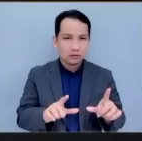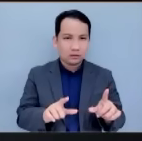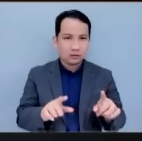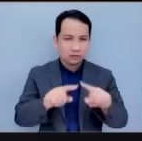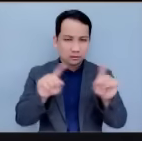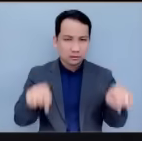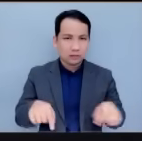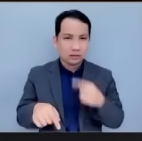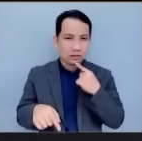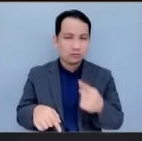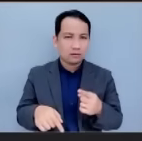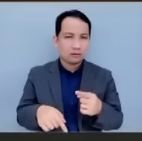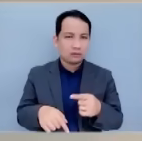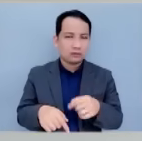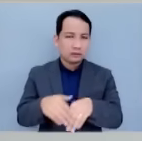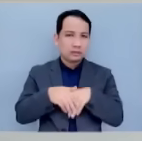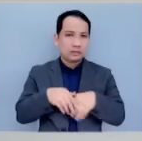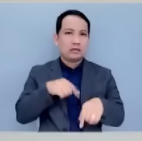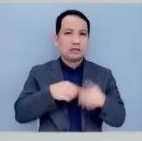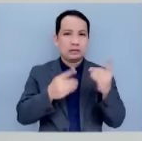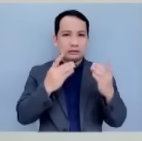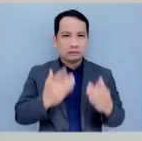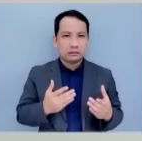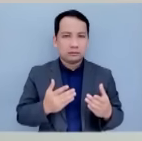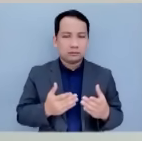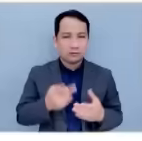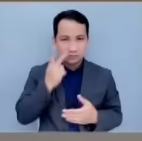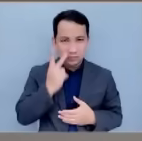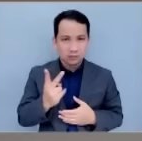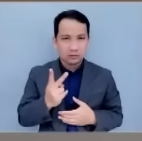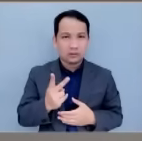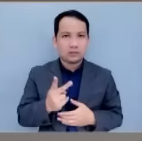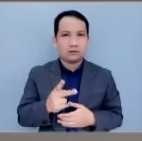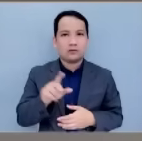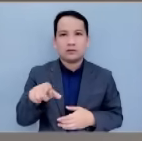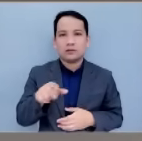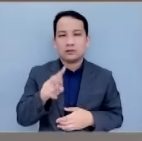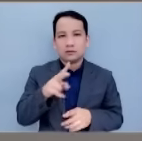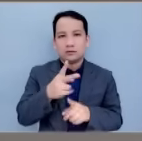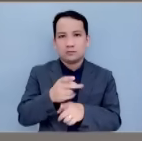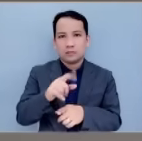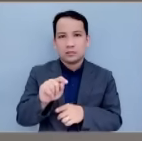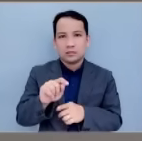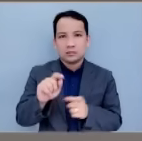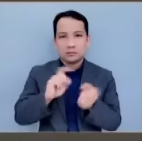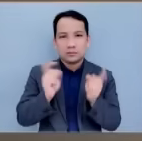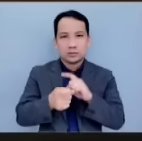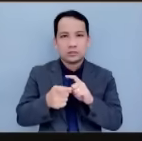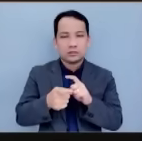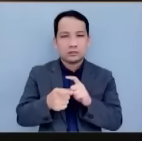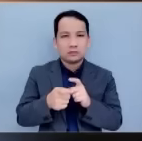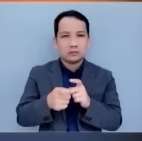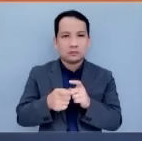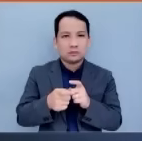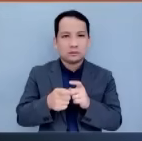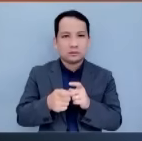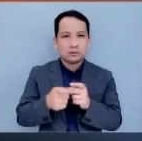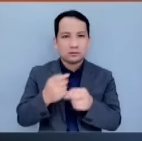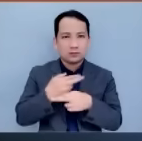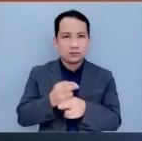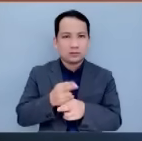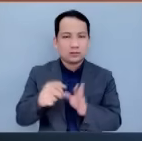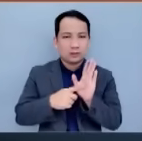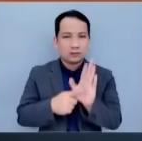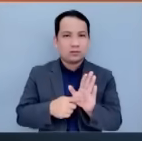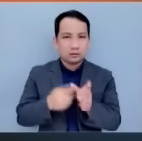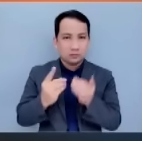Hindi makapagsalita ang driver. Dito na nabistong kolorumang van at pinalitan at pinagawa lang ang plaka nito. Wala rin kasing maipakita ang driver